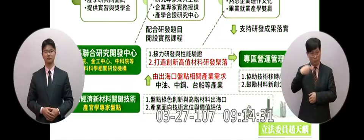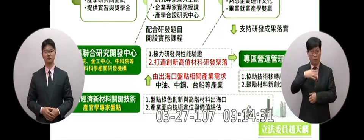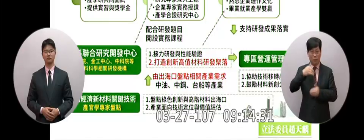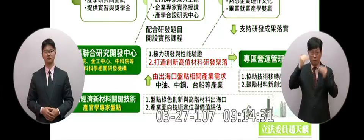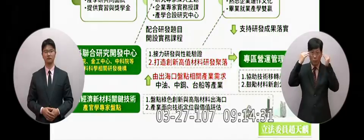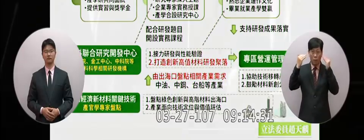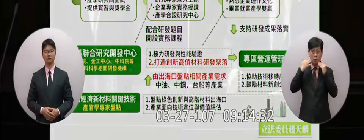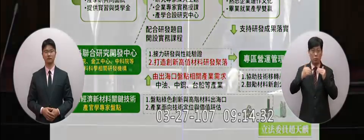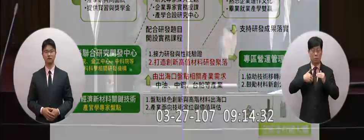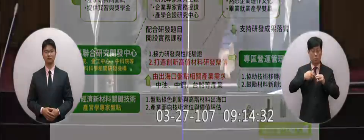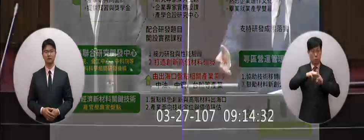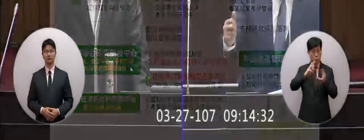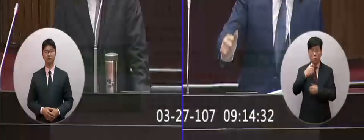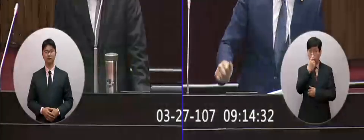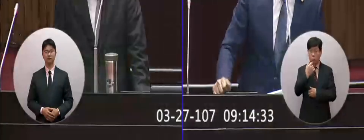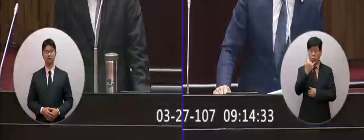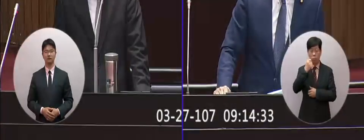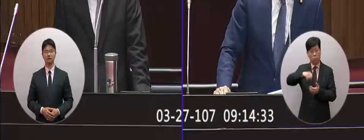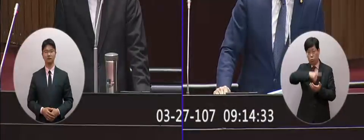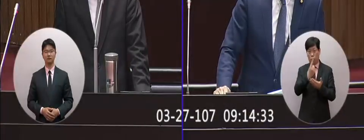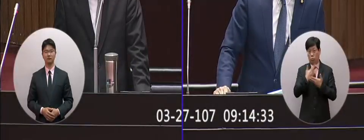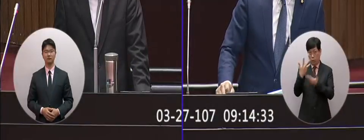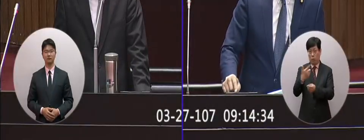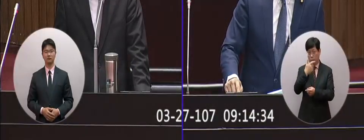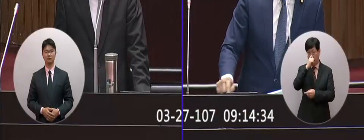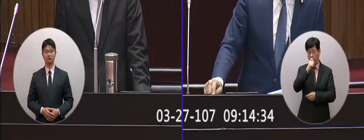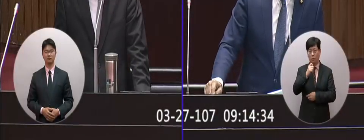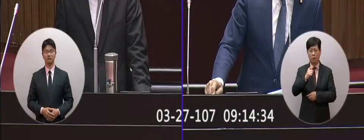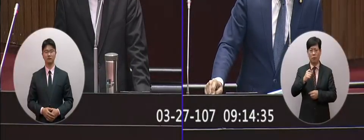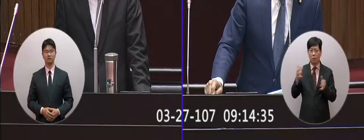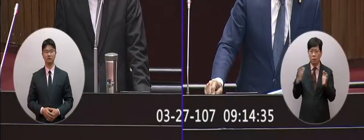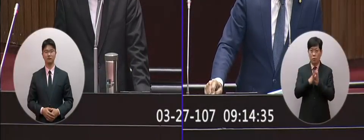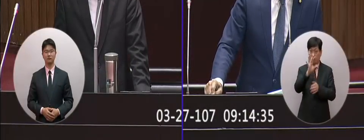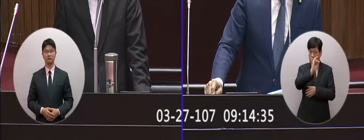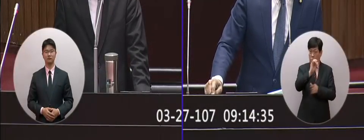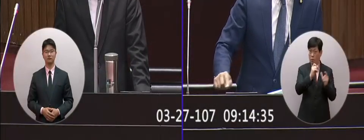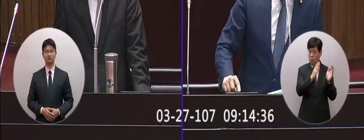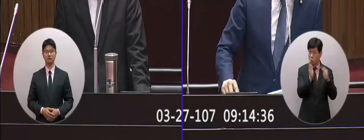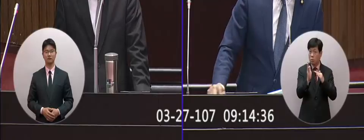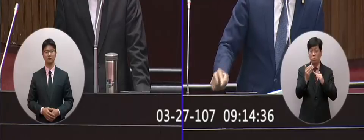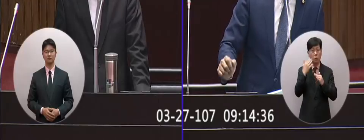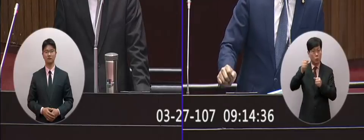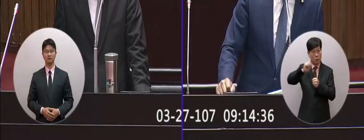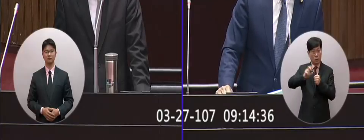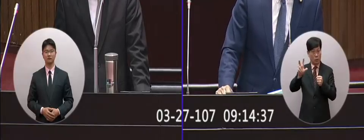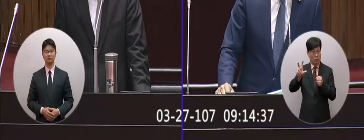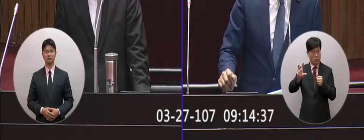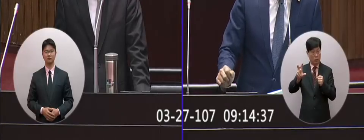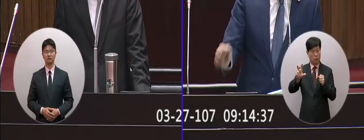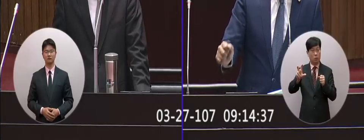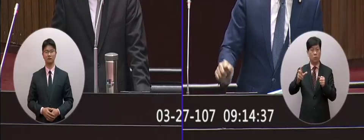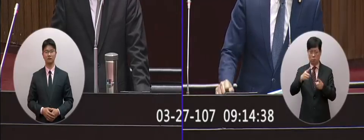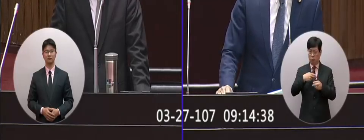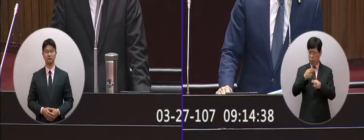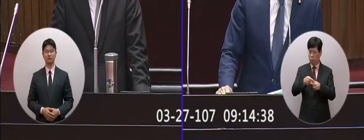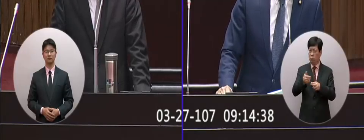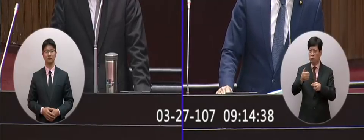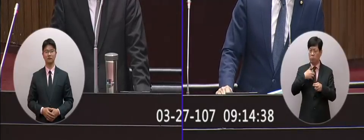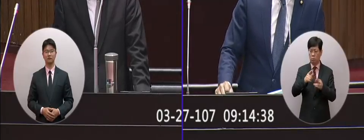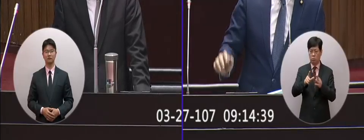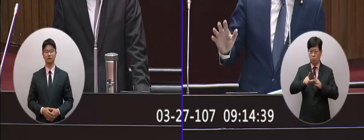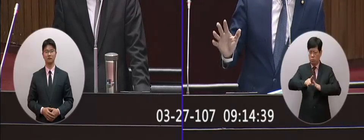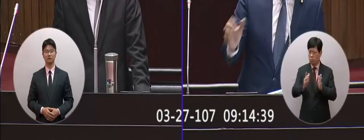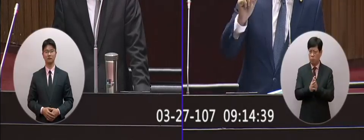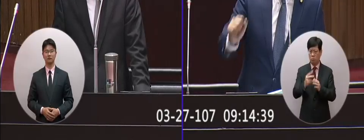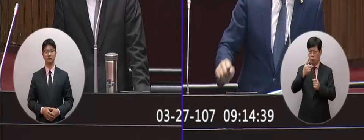子加工出口区都告诉我们说，能够全部拨给他们最好，因为总共100公顷的男子加工出口区再增加70公顷，他们有信心，很短暂的